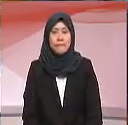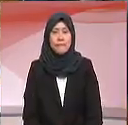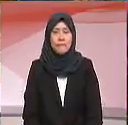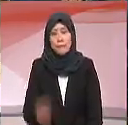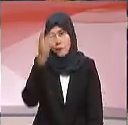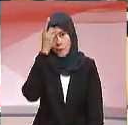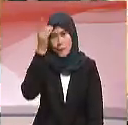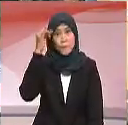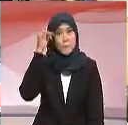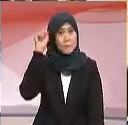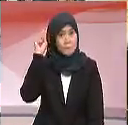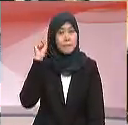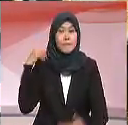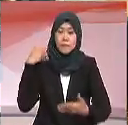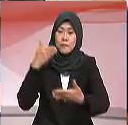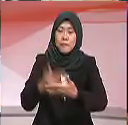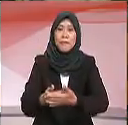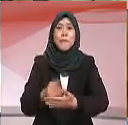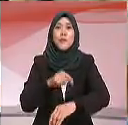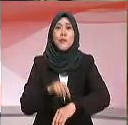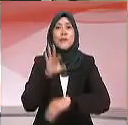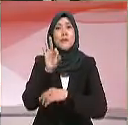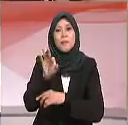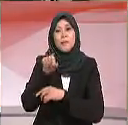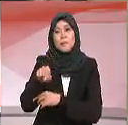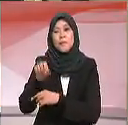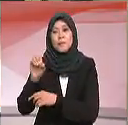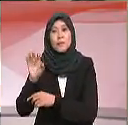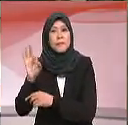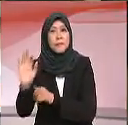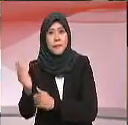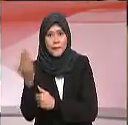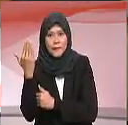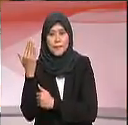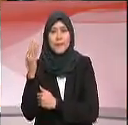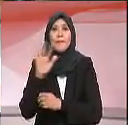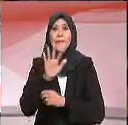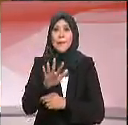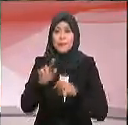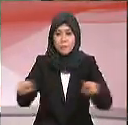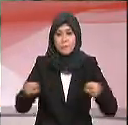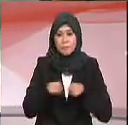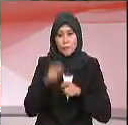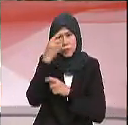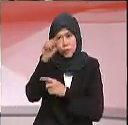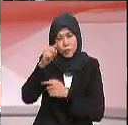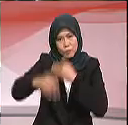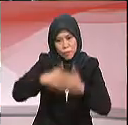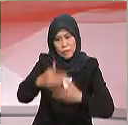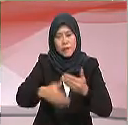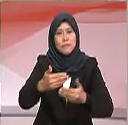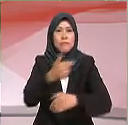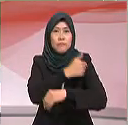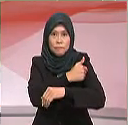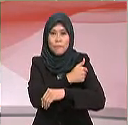Datuk Seri Ismail Sabri yang tiba sekitar 9.09 minit pagi melalui 5 stesen untuk menjalani proses